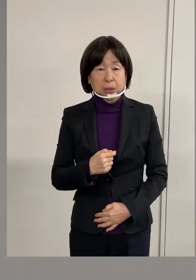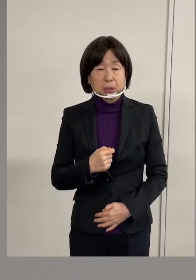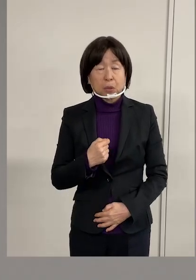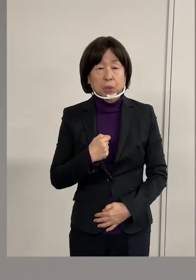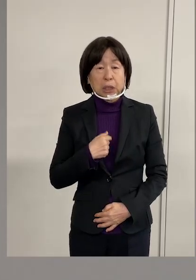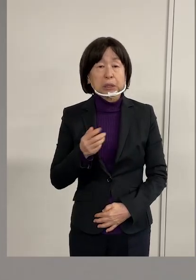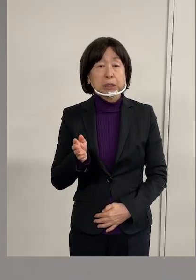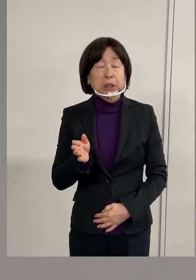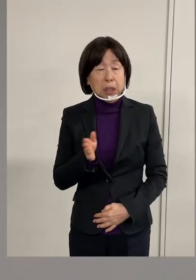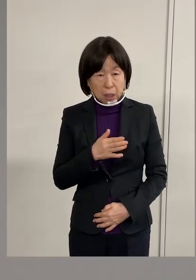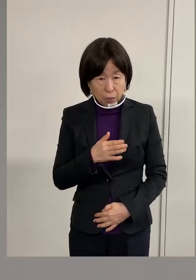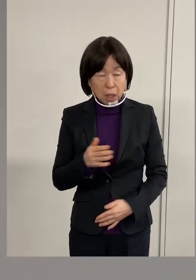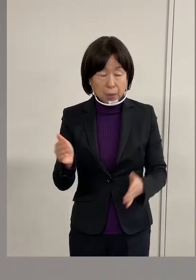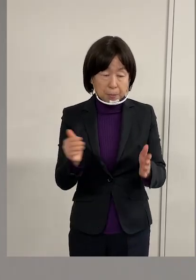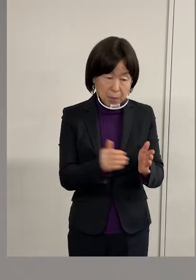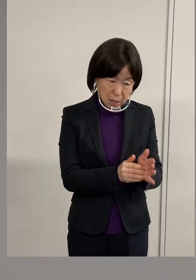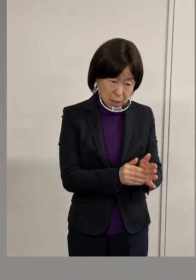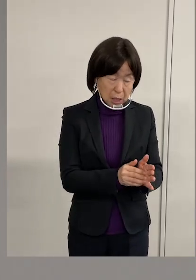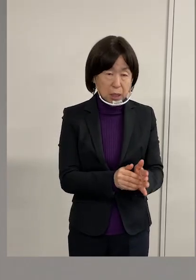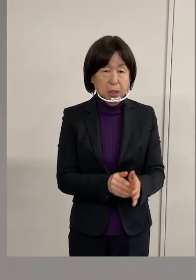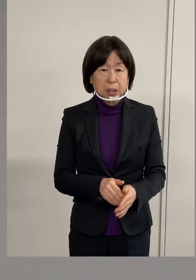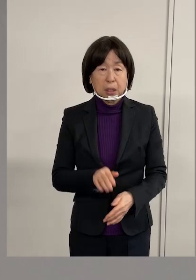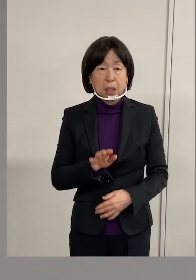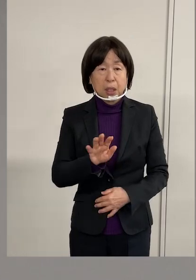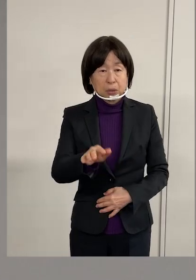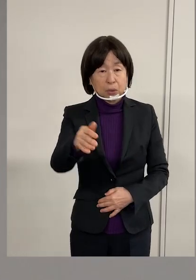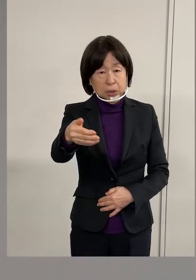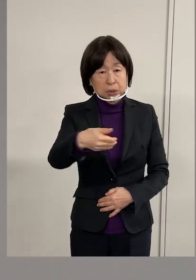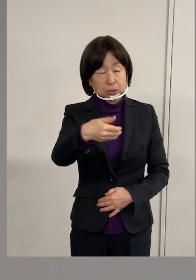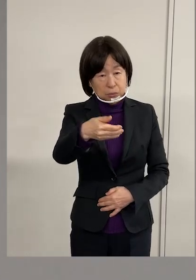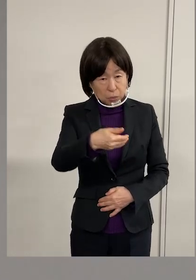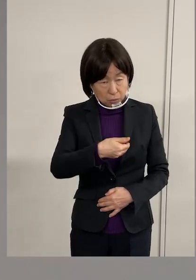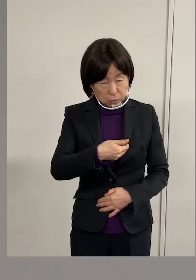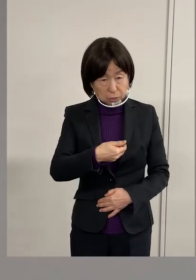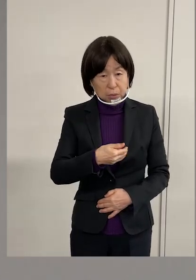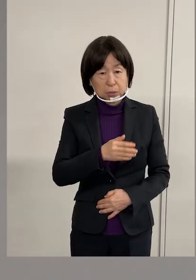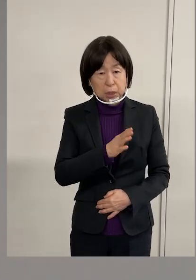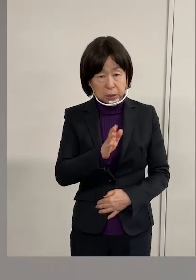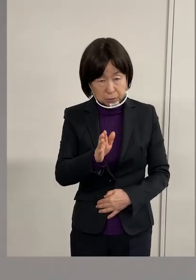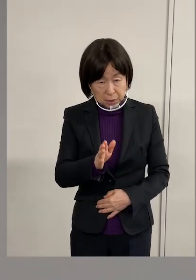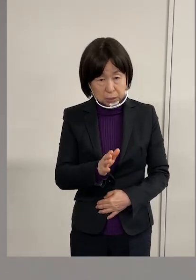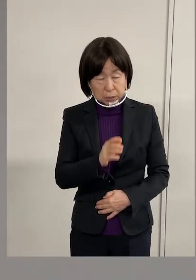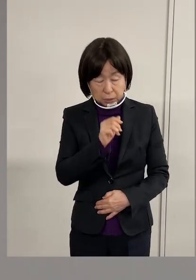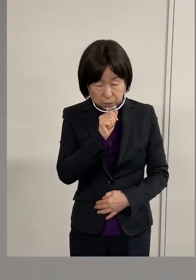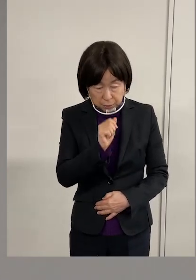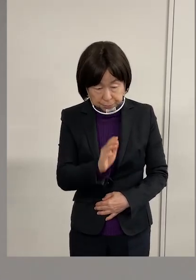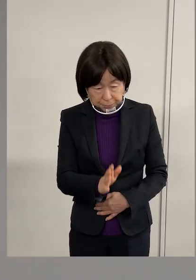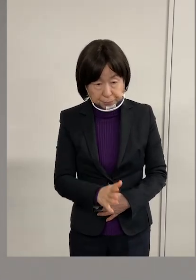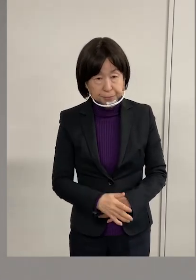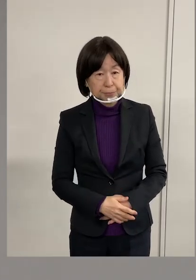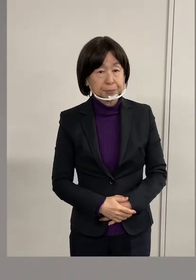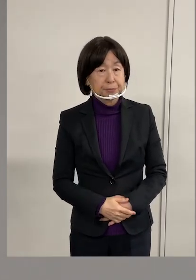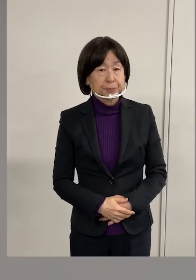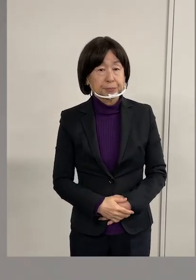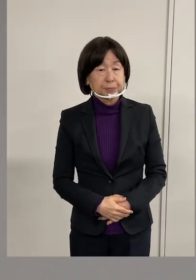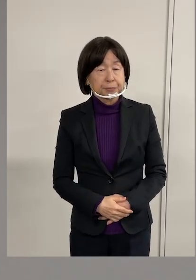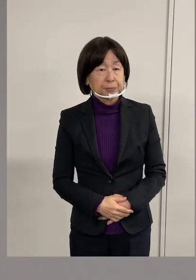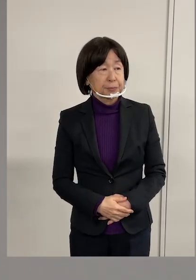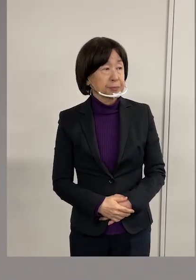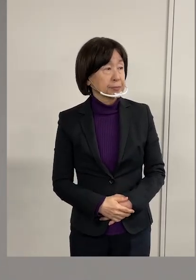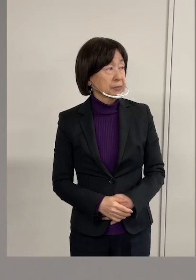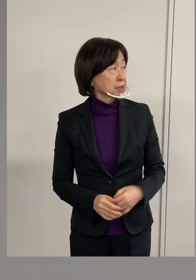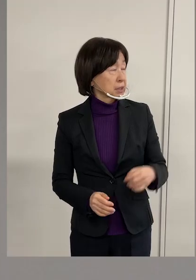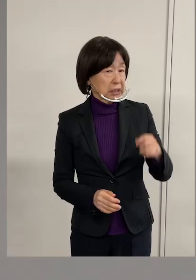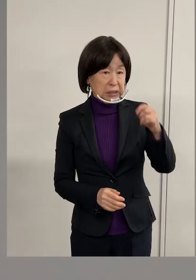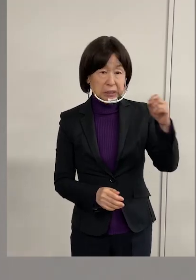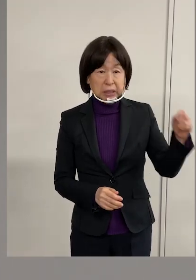ので、あとご質問を受けながら、それぞれお答えをしていきたいというふうに思います。よろしくお願い申し上げます。 はい、ありがとう